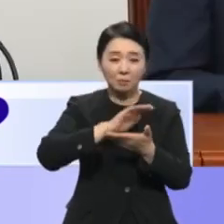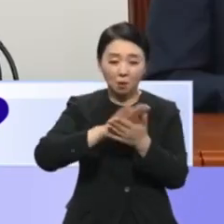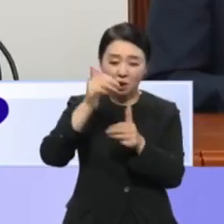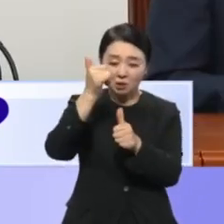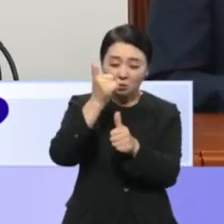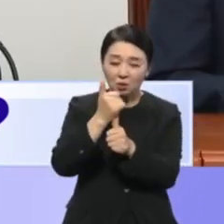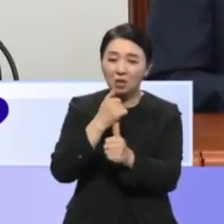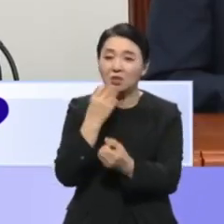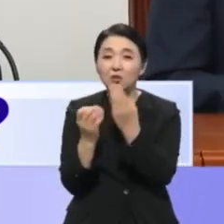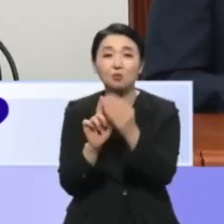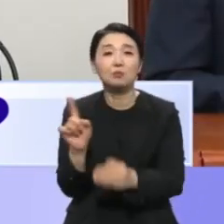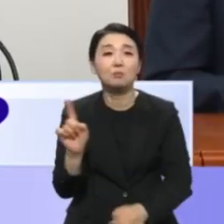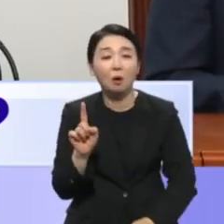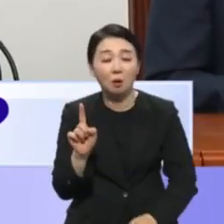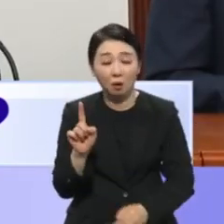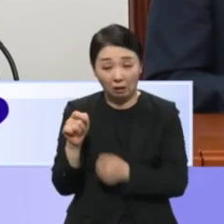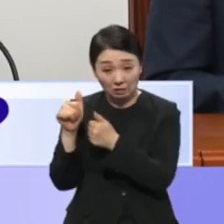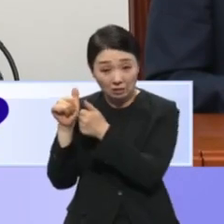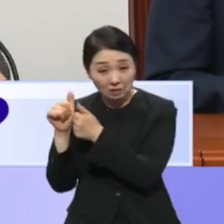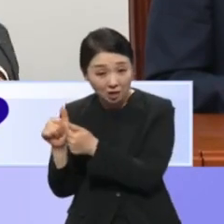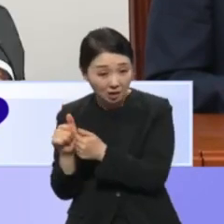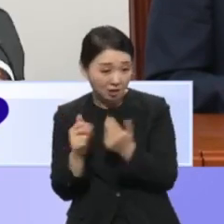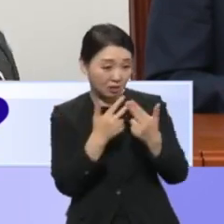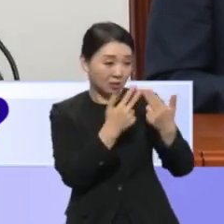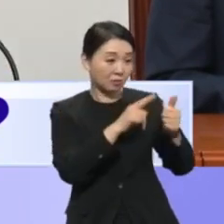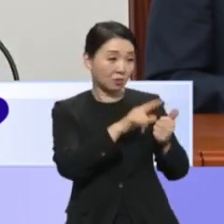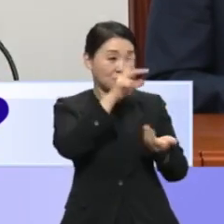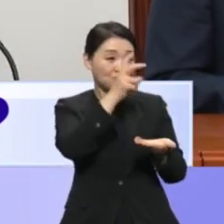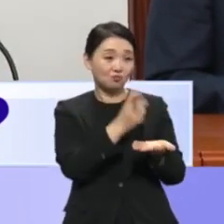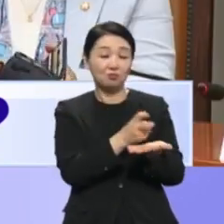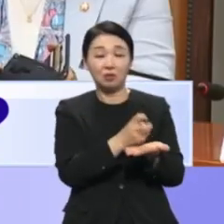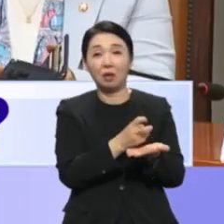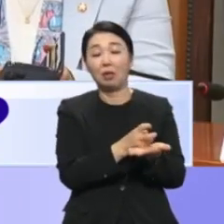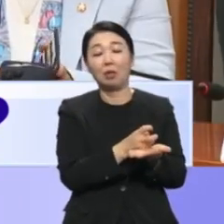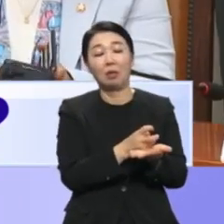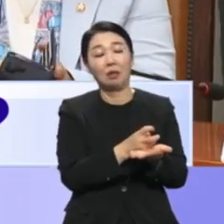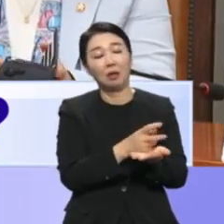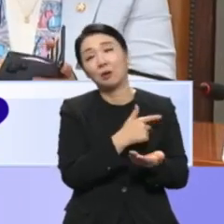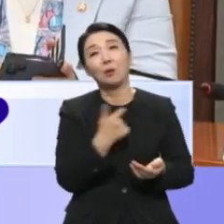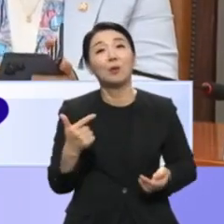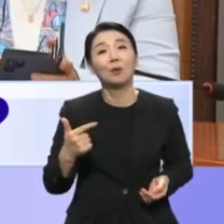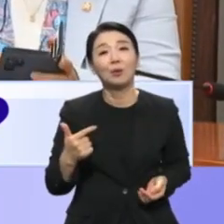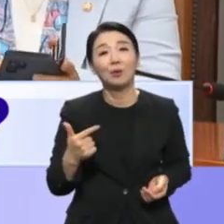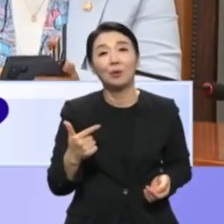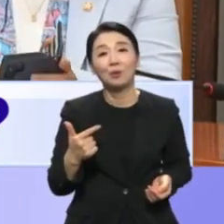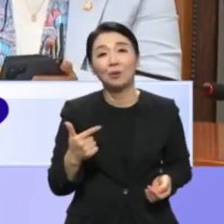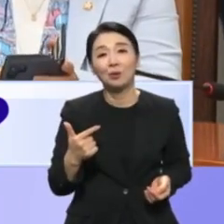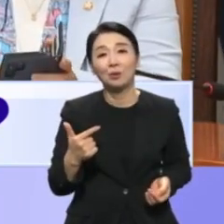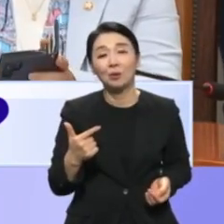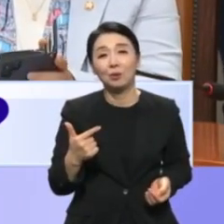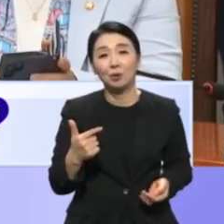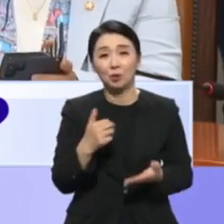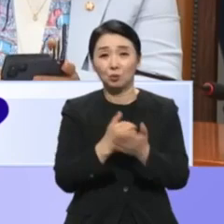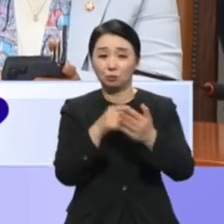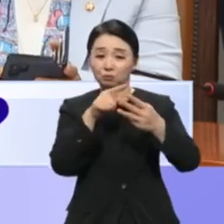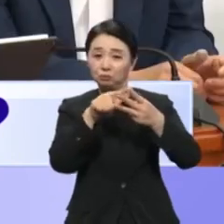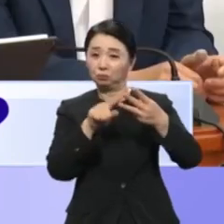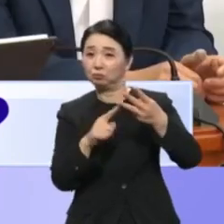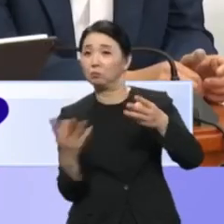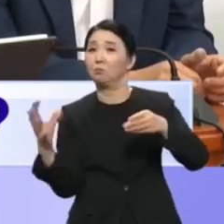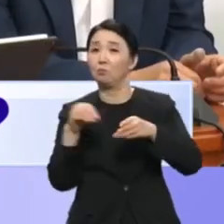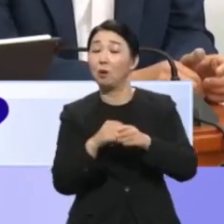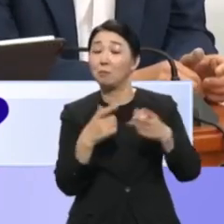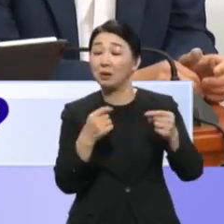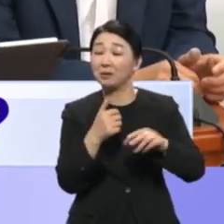거에 따라 이재명 대표의 사법 리스크가 아주 굉장히 불거져 잖아요 극관에 대해서 어느 정도 이제 반영이 된 거 아닌가